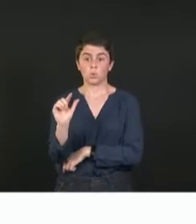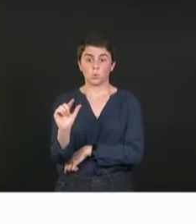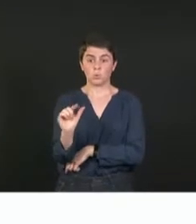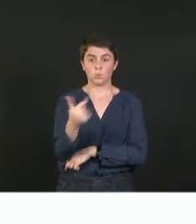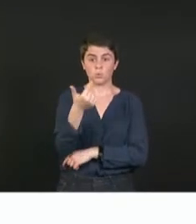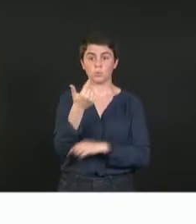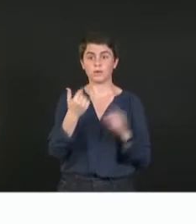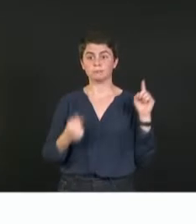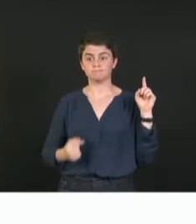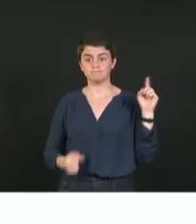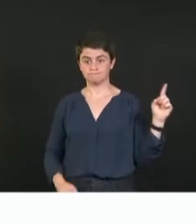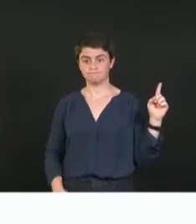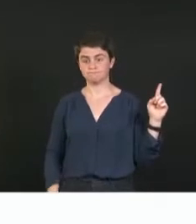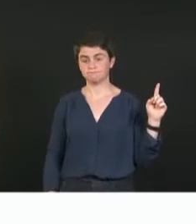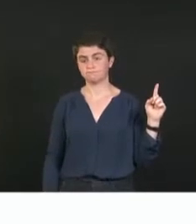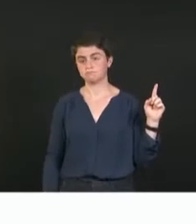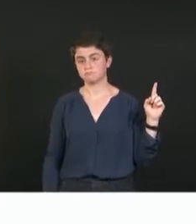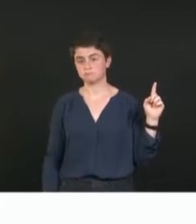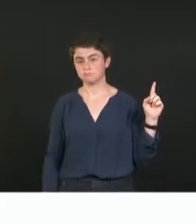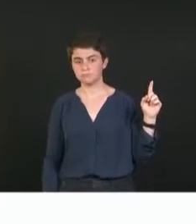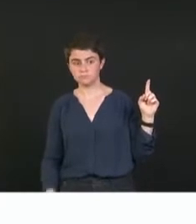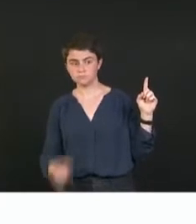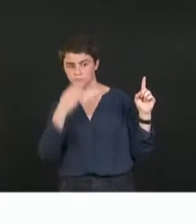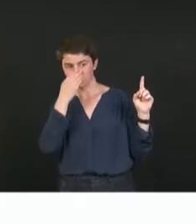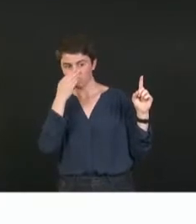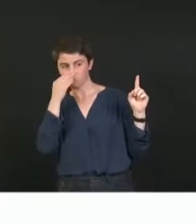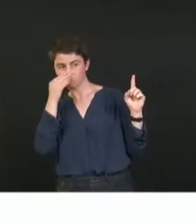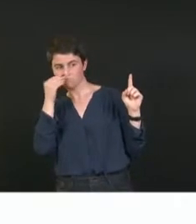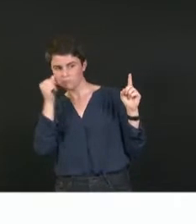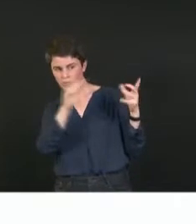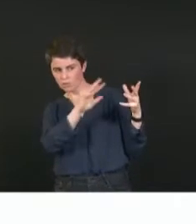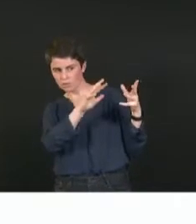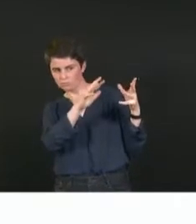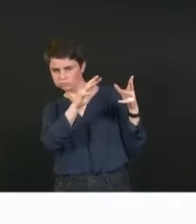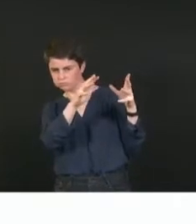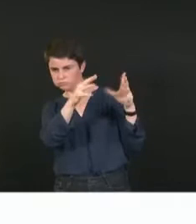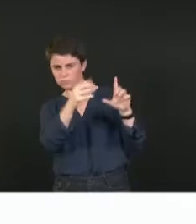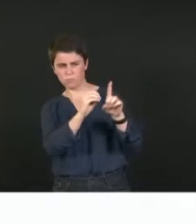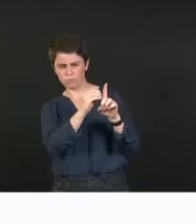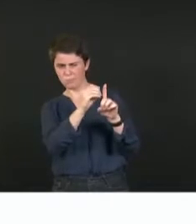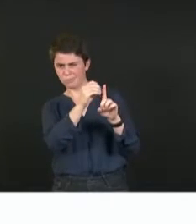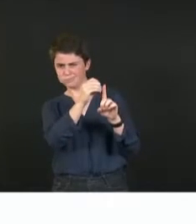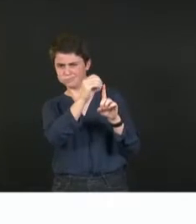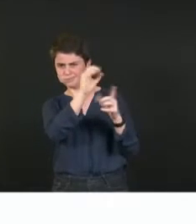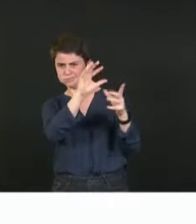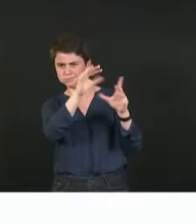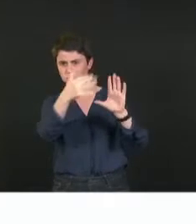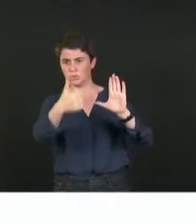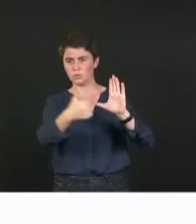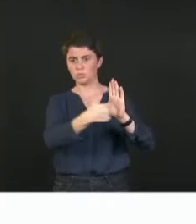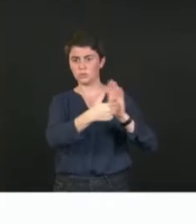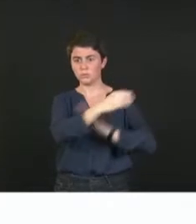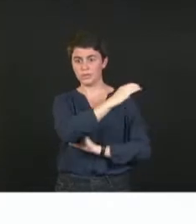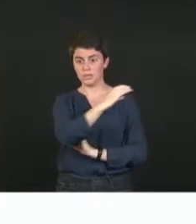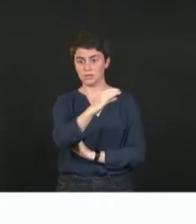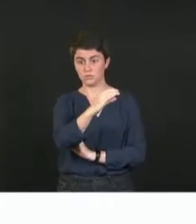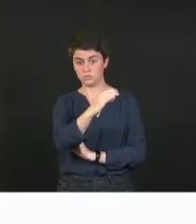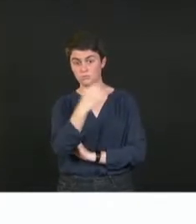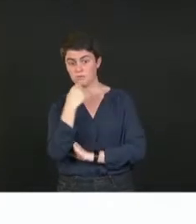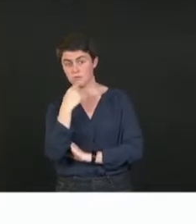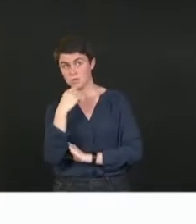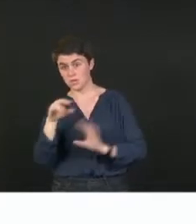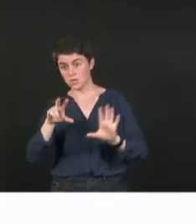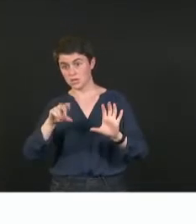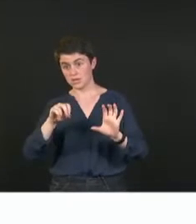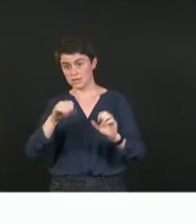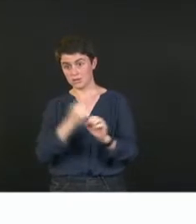de modélisations qui sont faites sur les évolutions pressenties donc, liées au changement climatique. Donc, vous voyez qu'on est en 2100, donc 2100, c'est dans